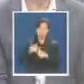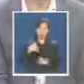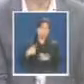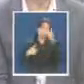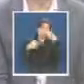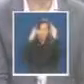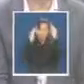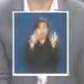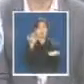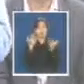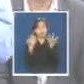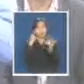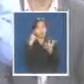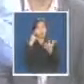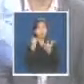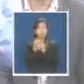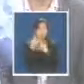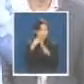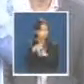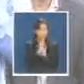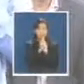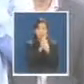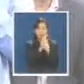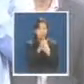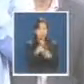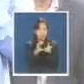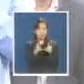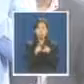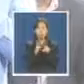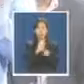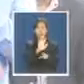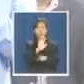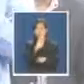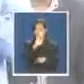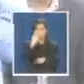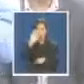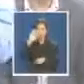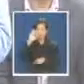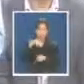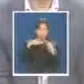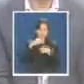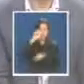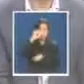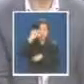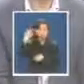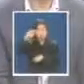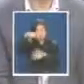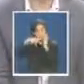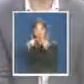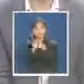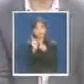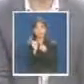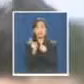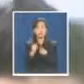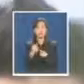นี้ได้ถูกทำลายไม่มีเลยครับทุกอย่างเป็นไปตามกระบวนการของรัฐสภาจากวันนั้นถึงวันนี้และก็จะเป็นอย่างนี้ต่อไปเท่านั้นเ